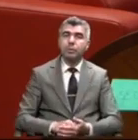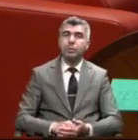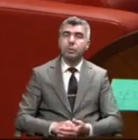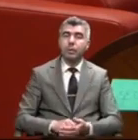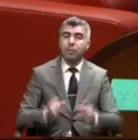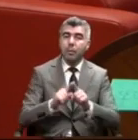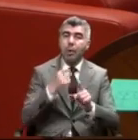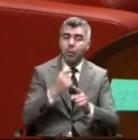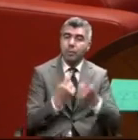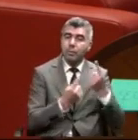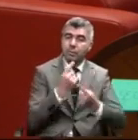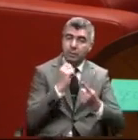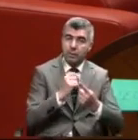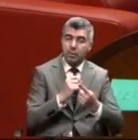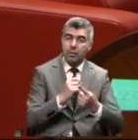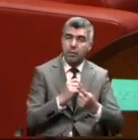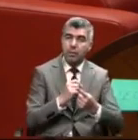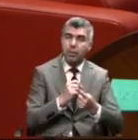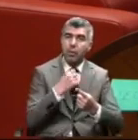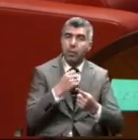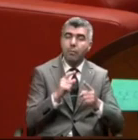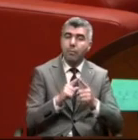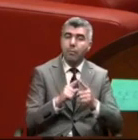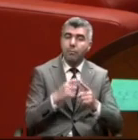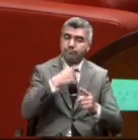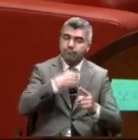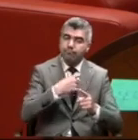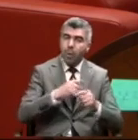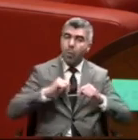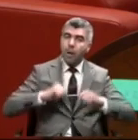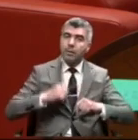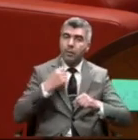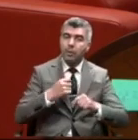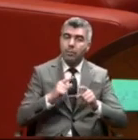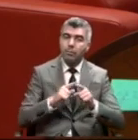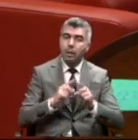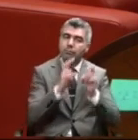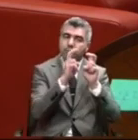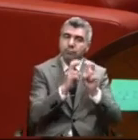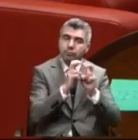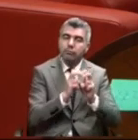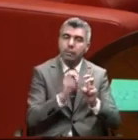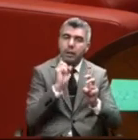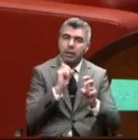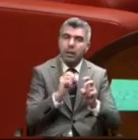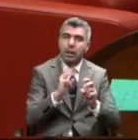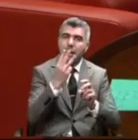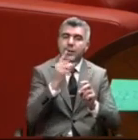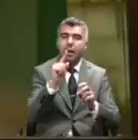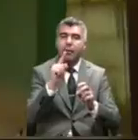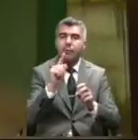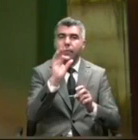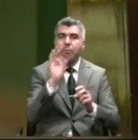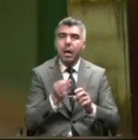فريضمان ولا ريكاردو قناعتي اننا نرجع لاقل من ثلاثه في المئه في